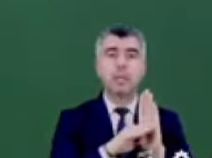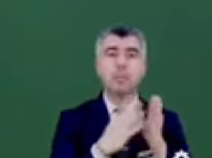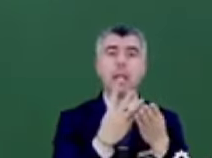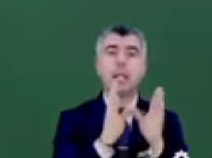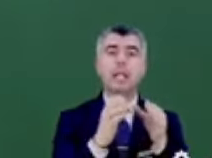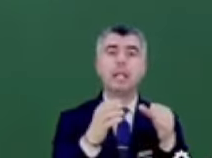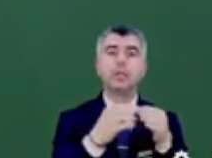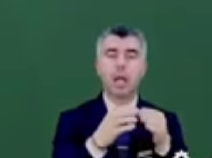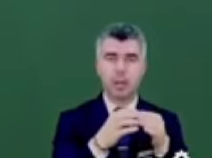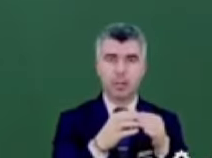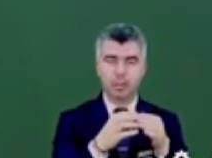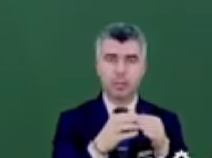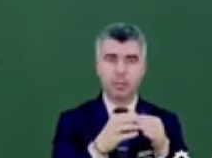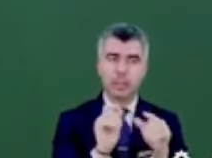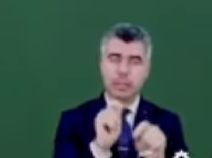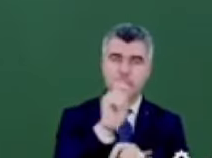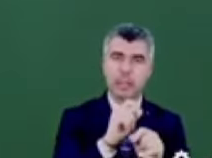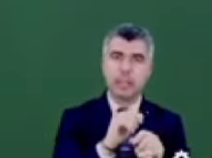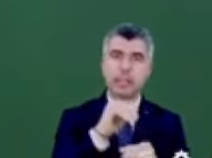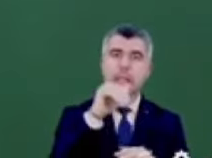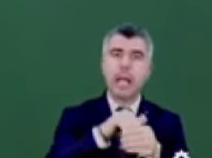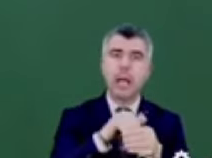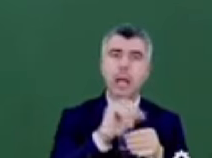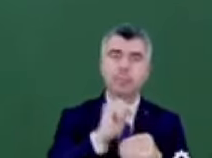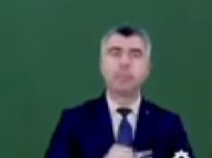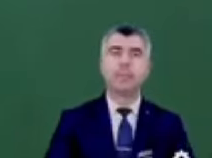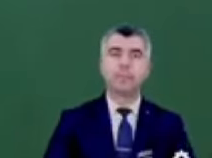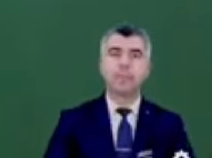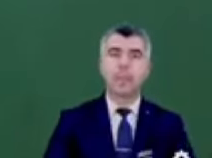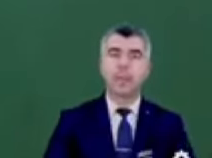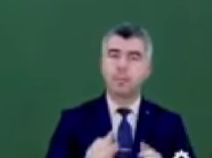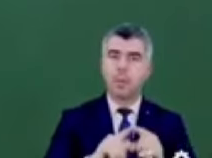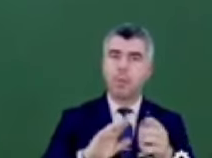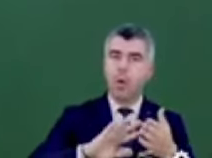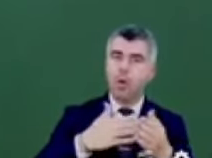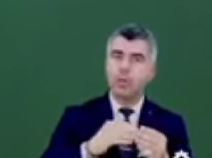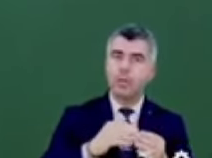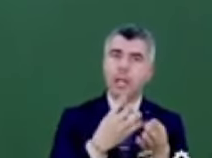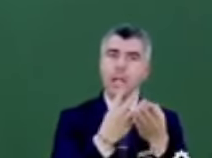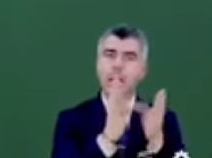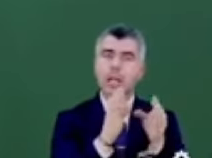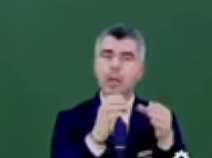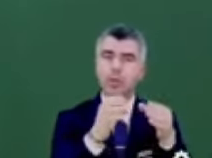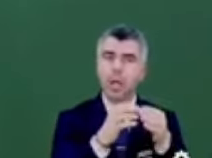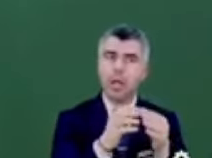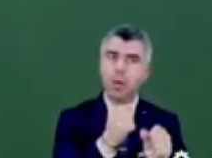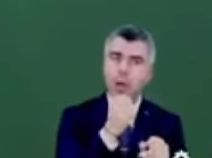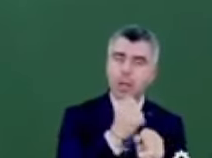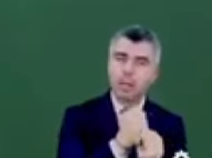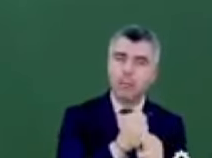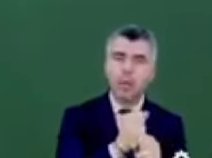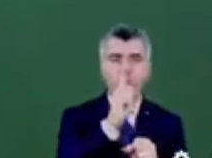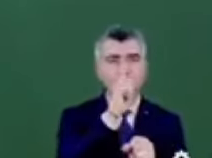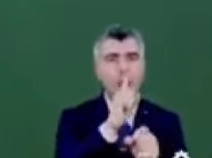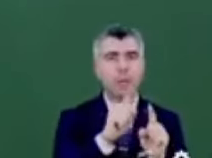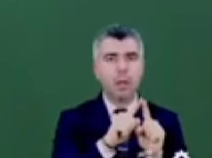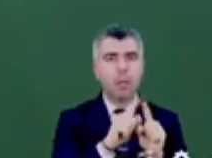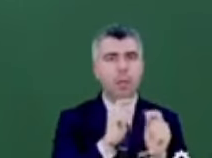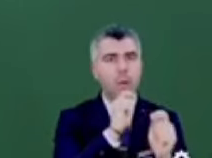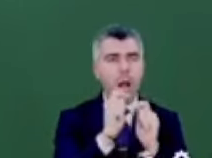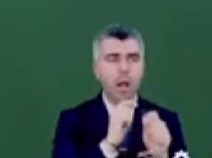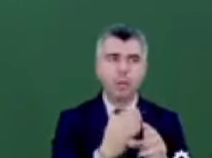كملوا من منين غ تكتمل ه هذ اللجان هذه وتبدا تشتغل الحكومه را كتمشي تناقش مختلف